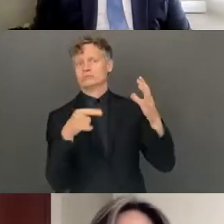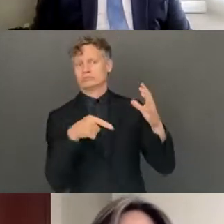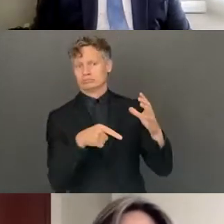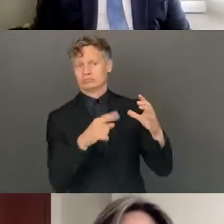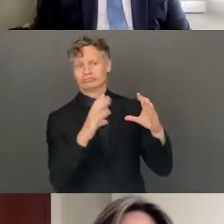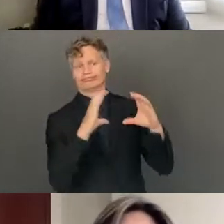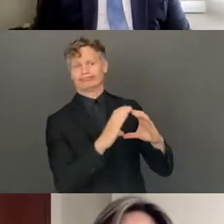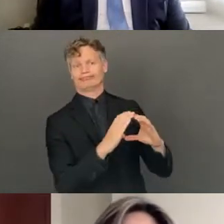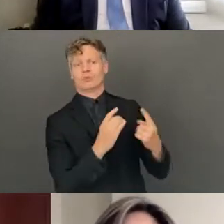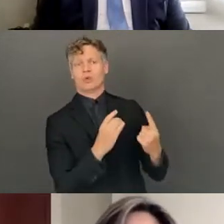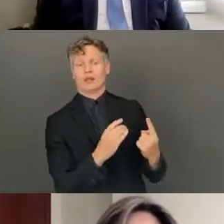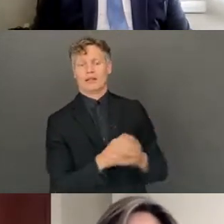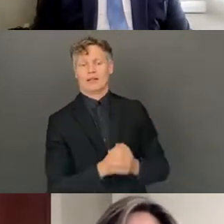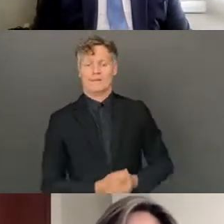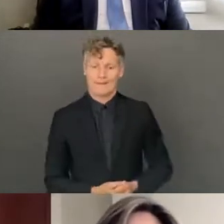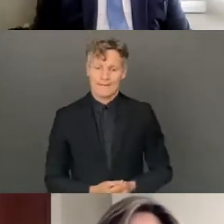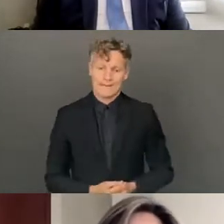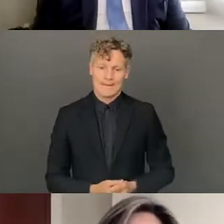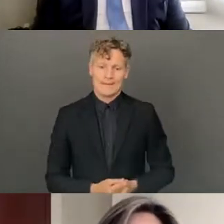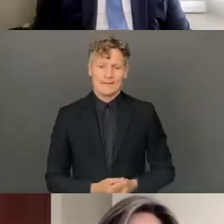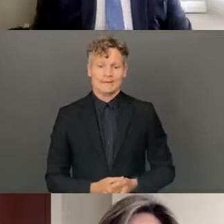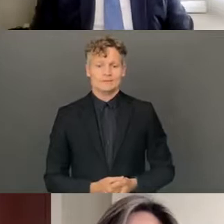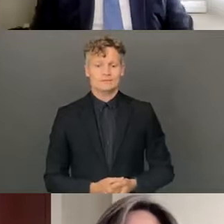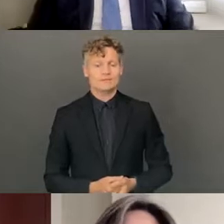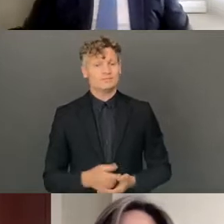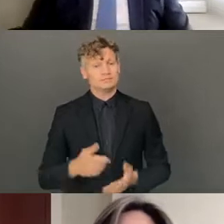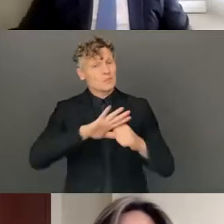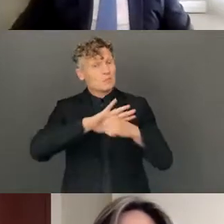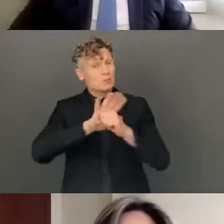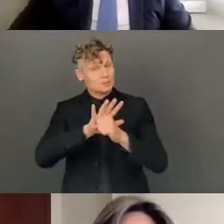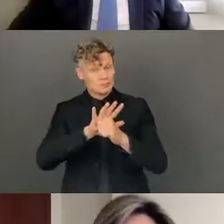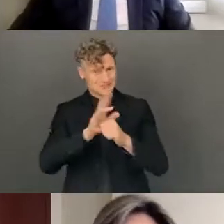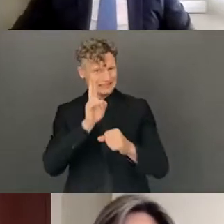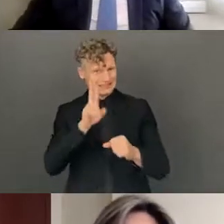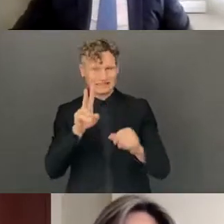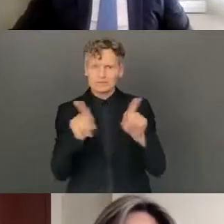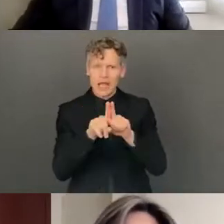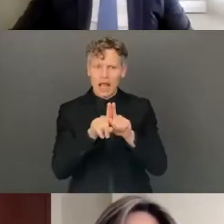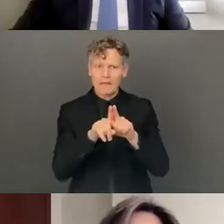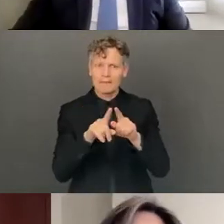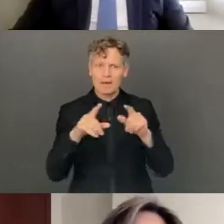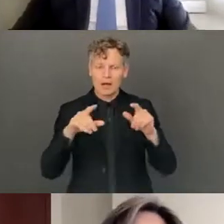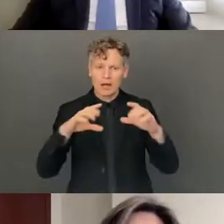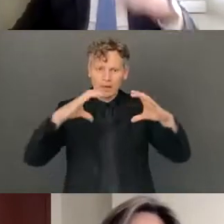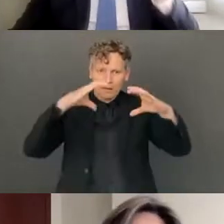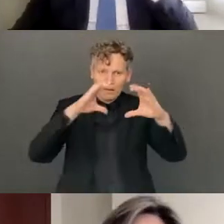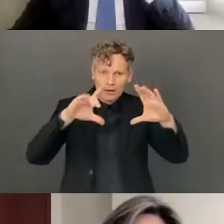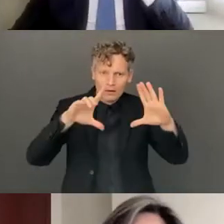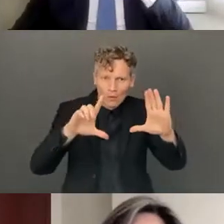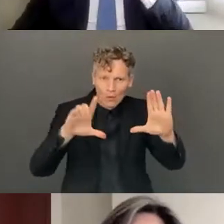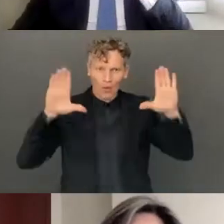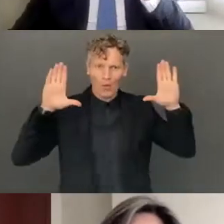comment, lorsqu'on fait face à une crise réelle, les personnes les plus marginalisées et exclues sont